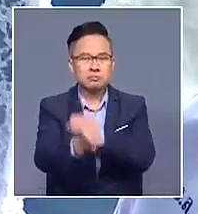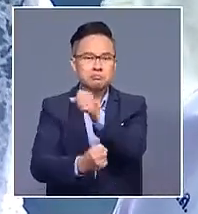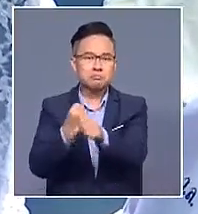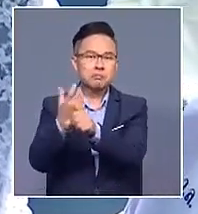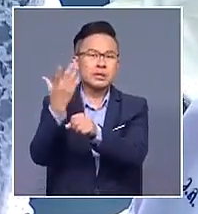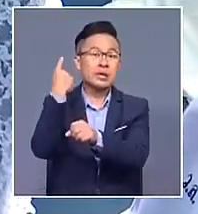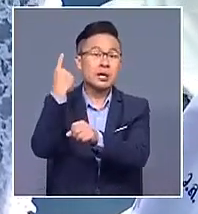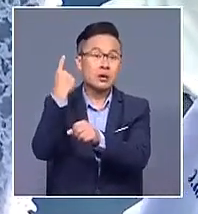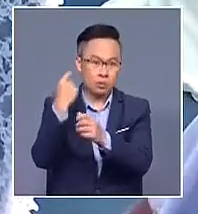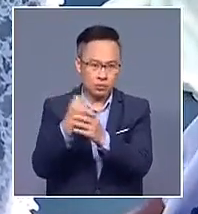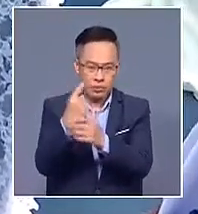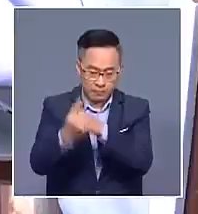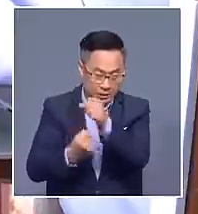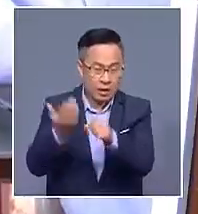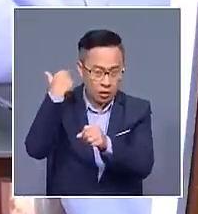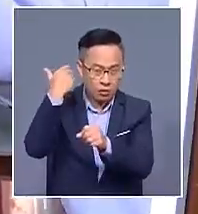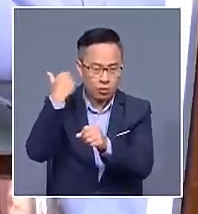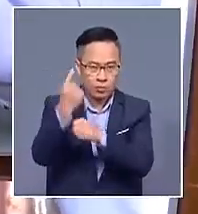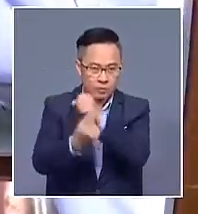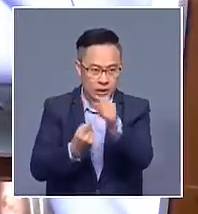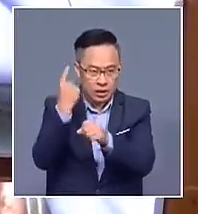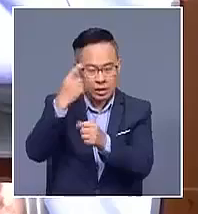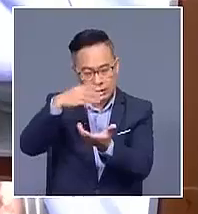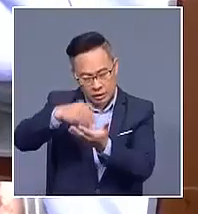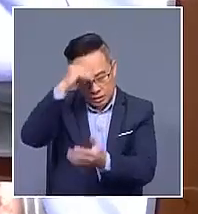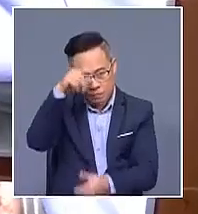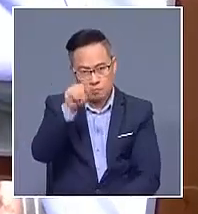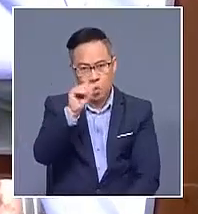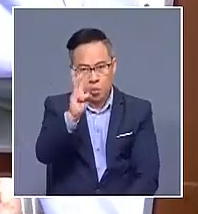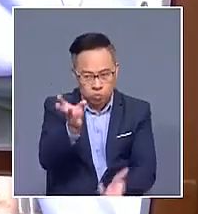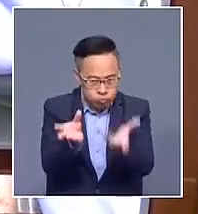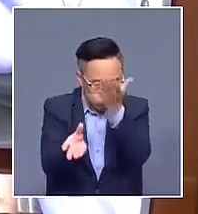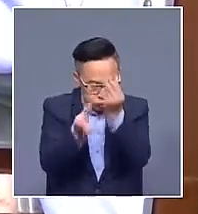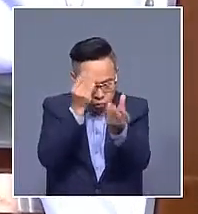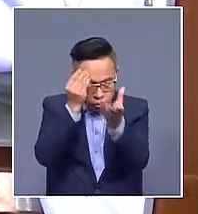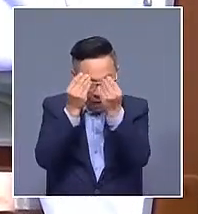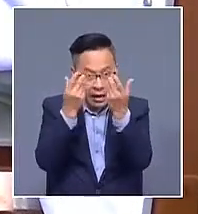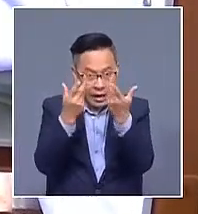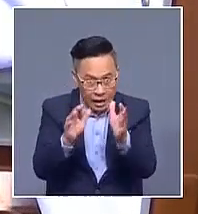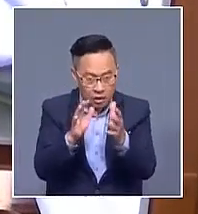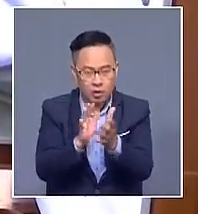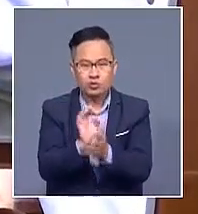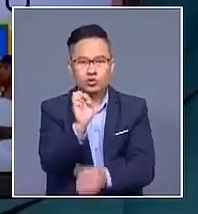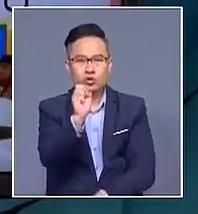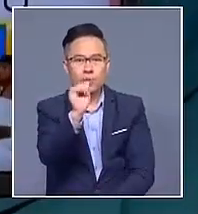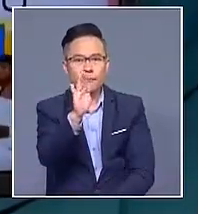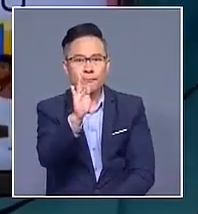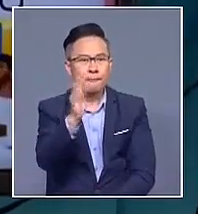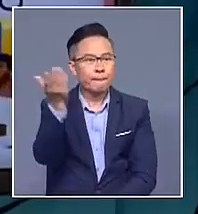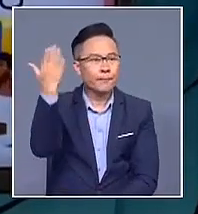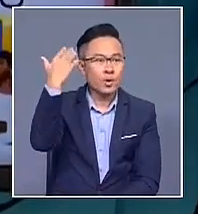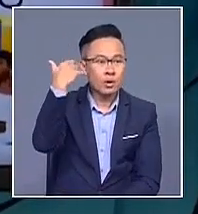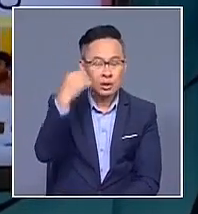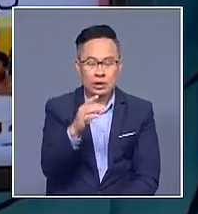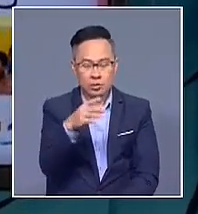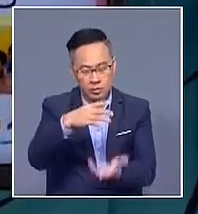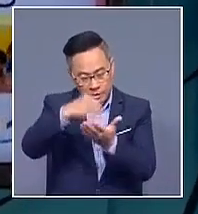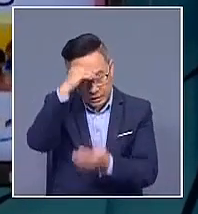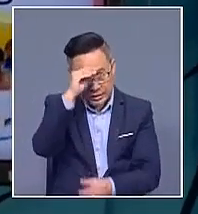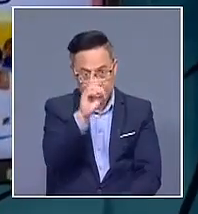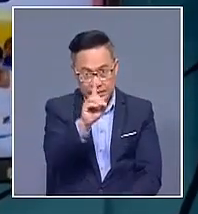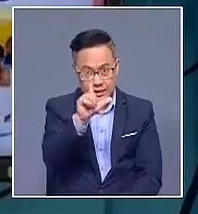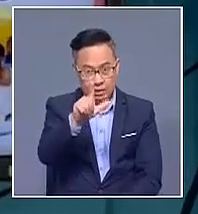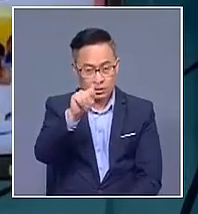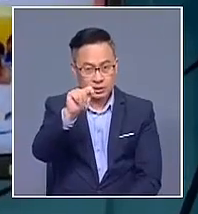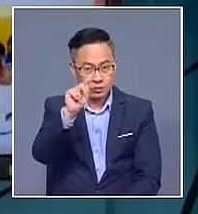ก็นักเรียนชั้นป.6เมื่อปีที่แล้วก็ได้เรียนรู้ได้เรียนรู้เสร็จแล้วจากที่เราเรียน DLTV แล้วก็สนับ